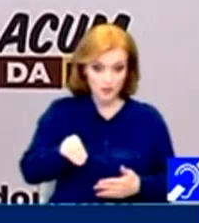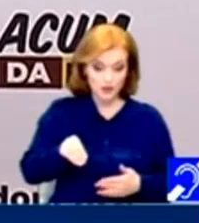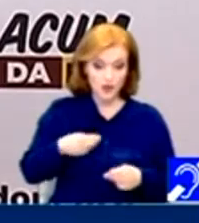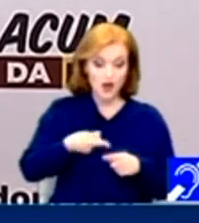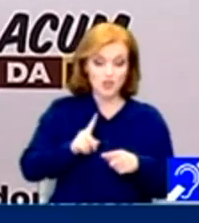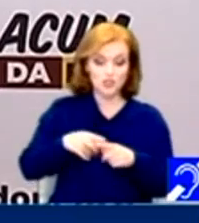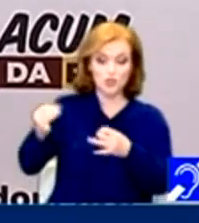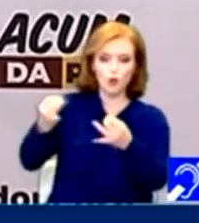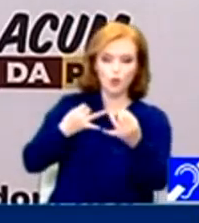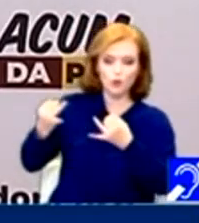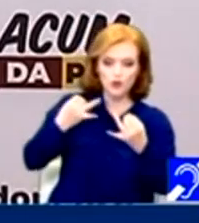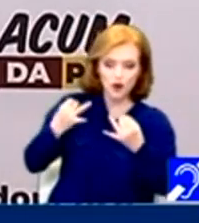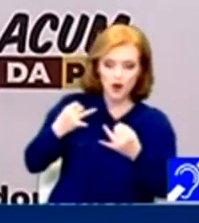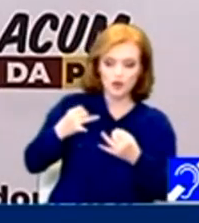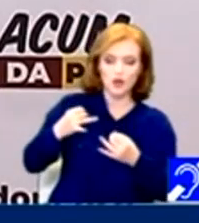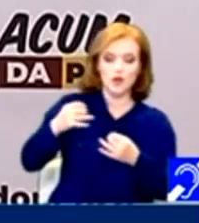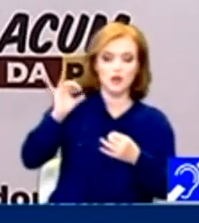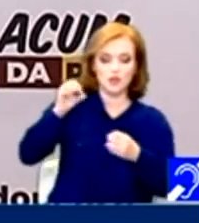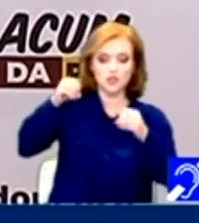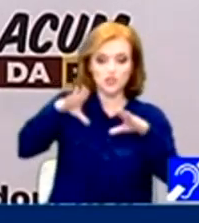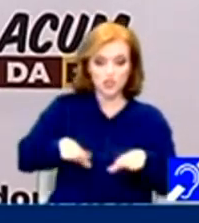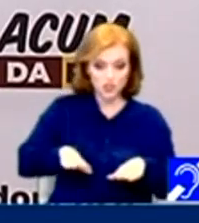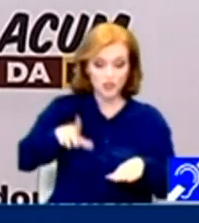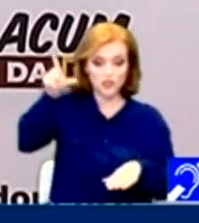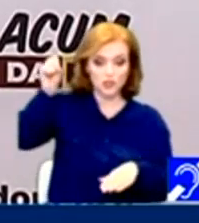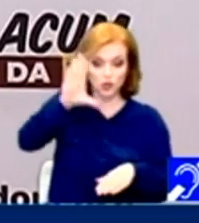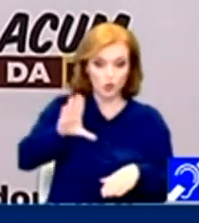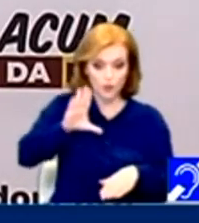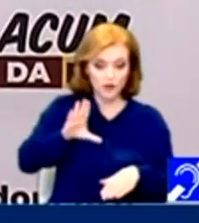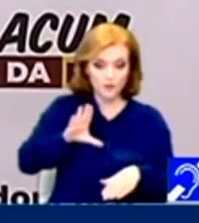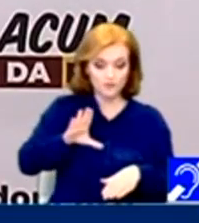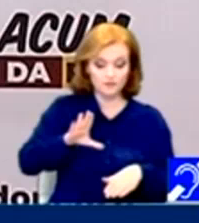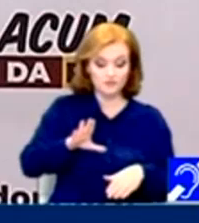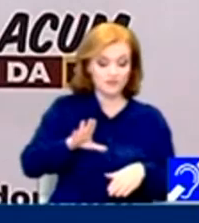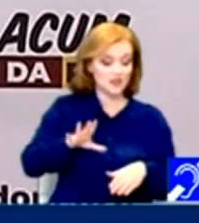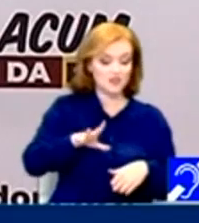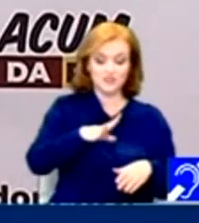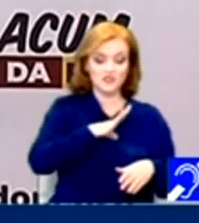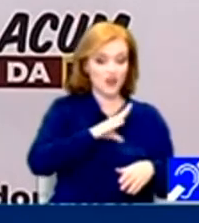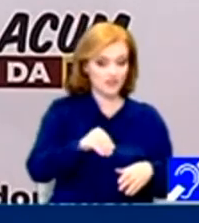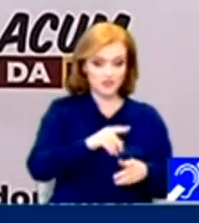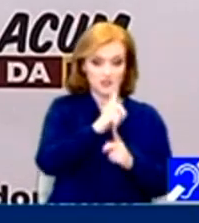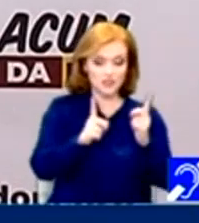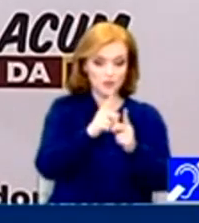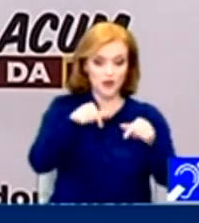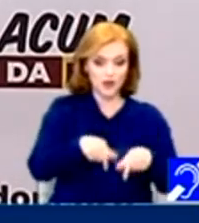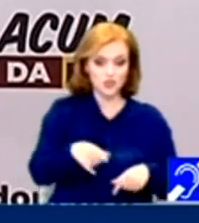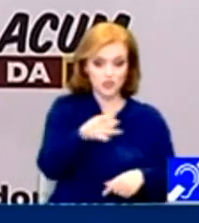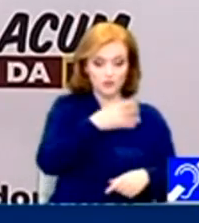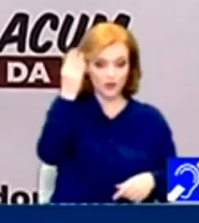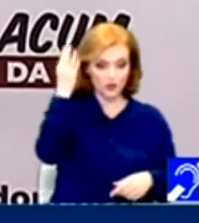această comunicare de la CEDO, această decizie nu ar mai fi fost pronunțată,